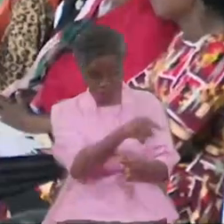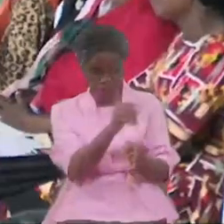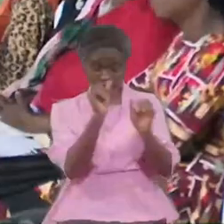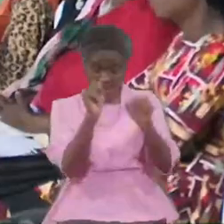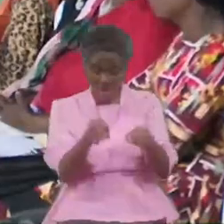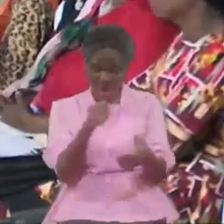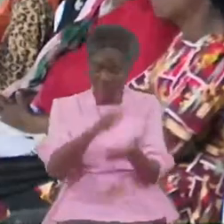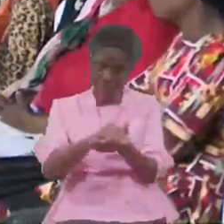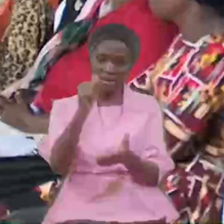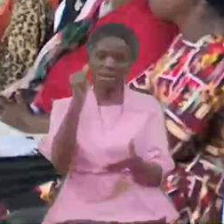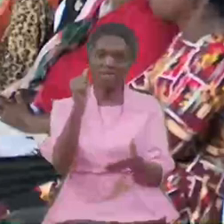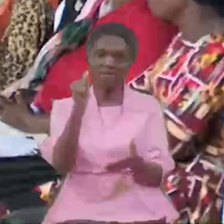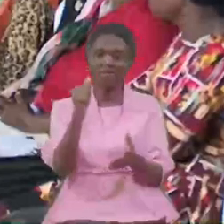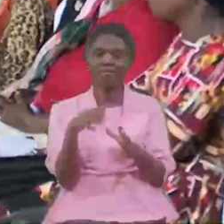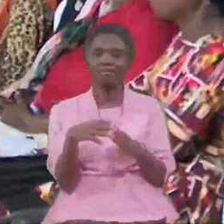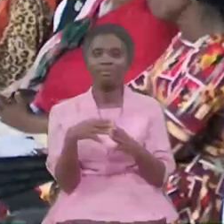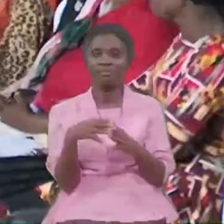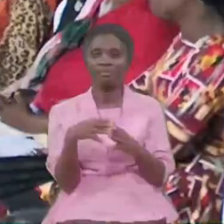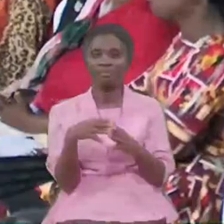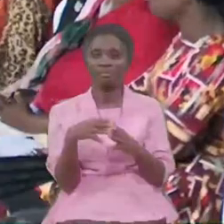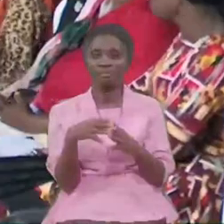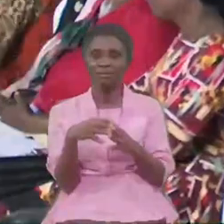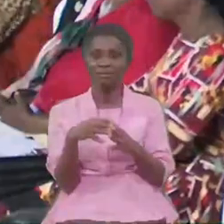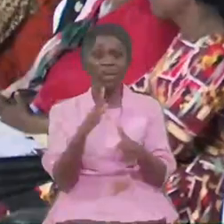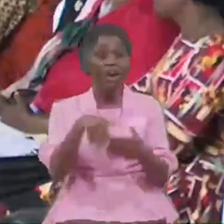si tu peux croire, si tu peux,